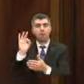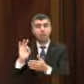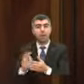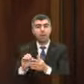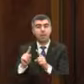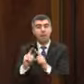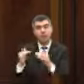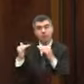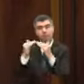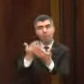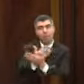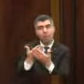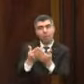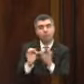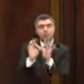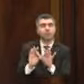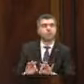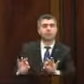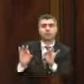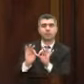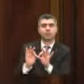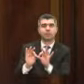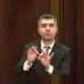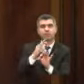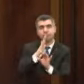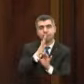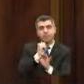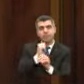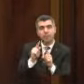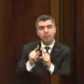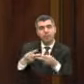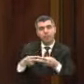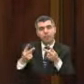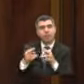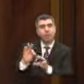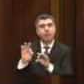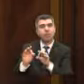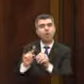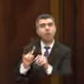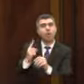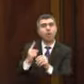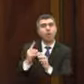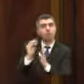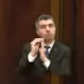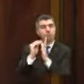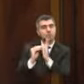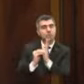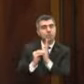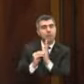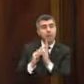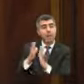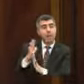ما كايناش مردوديه بالشكل الذي تم الاعلان عليه في هذه الاستراتيجيات. وتكلمنا في هذه المنصه في